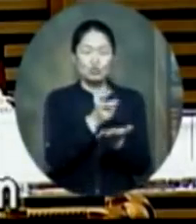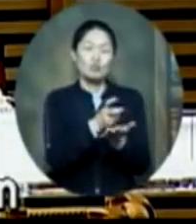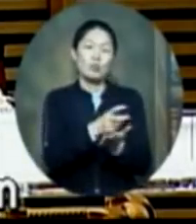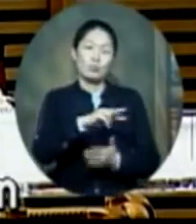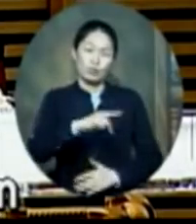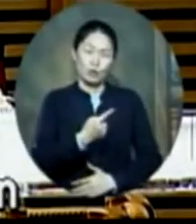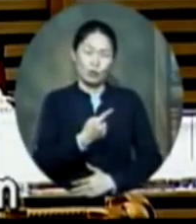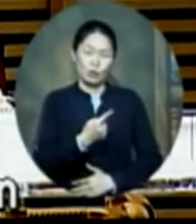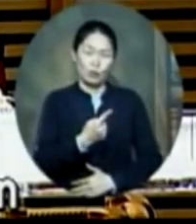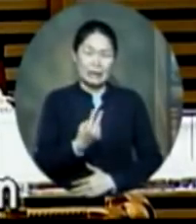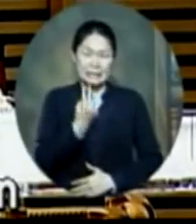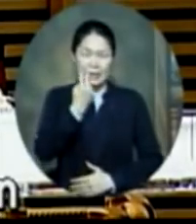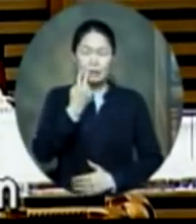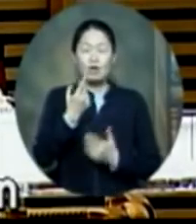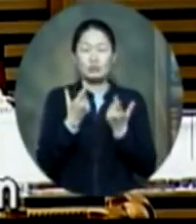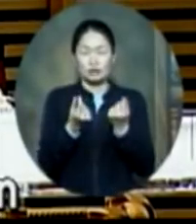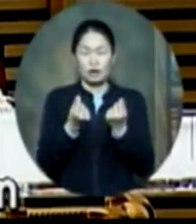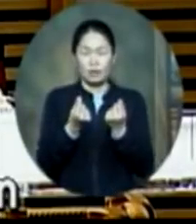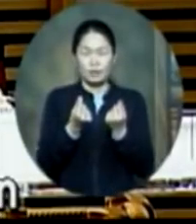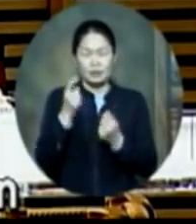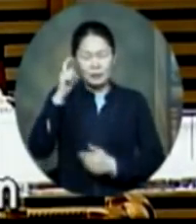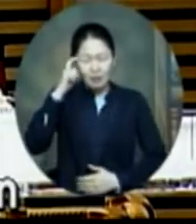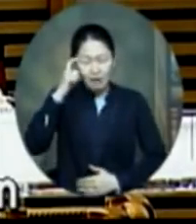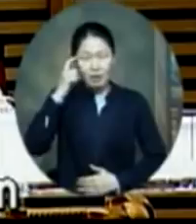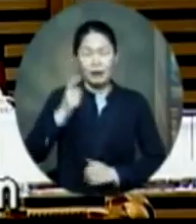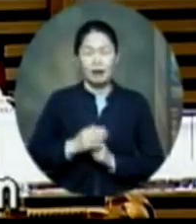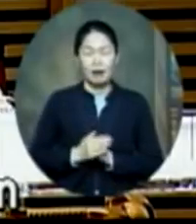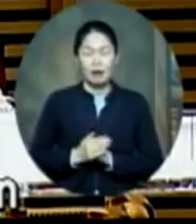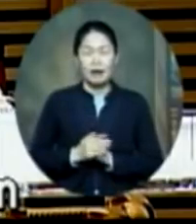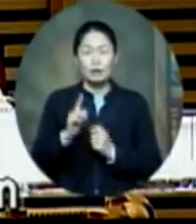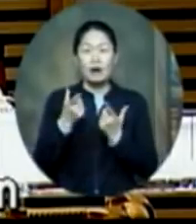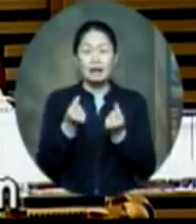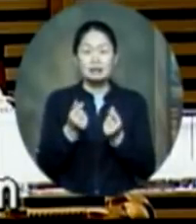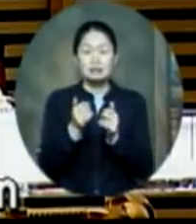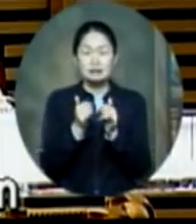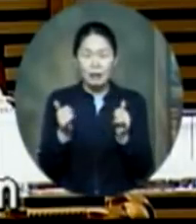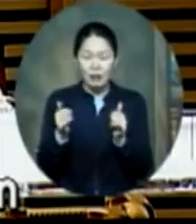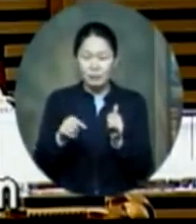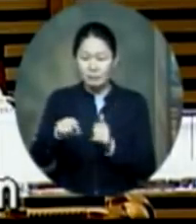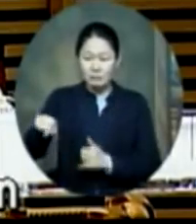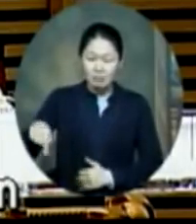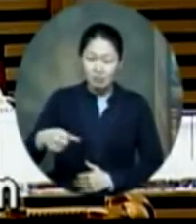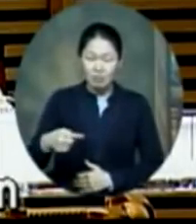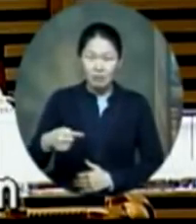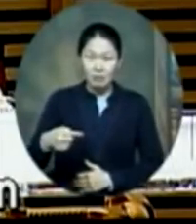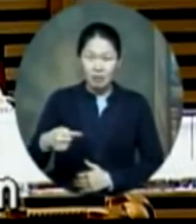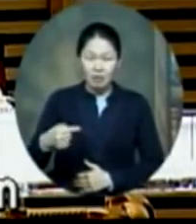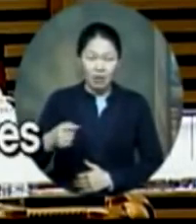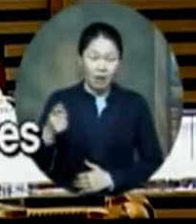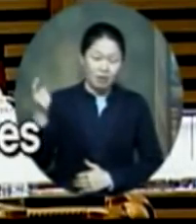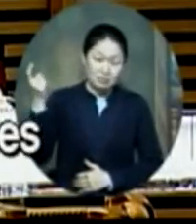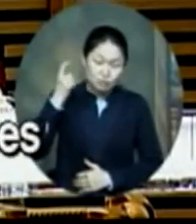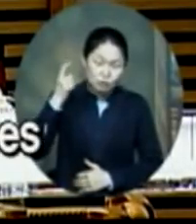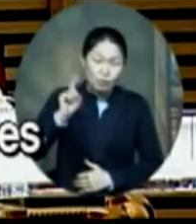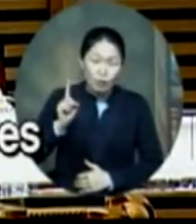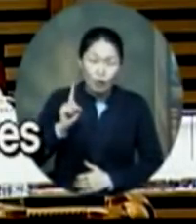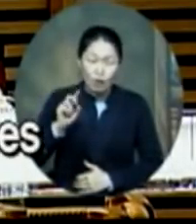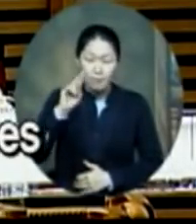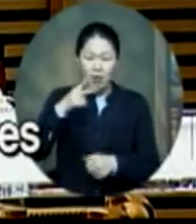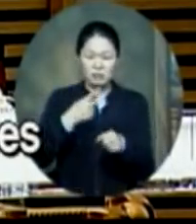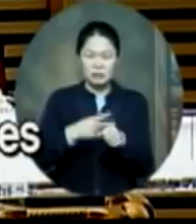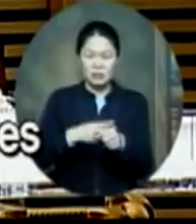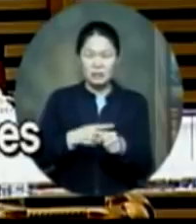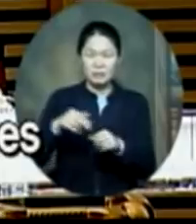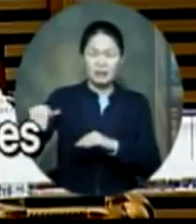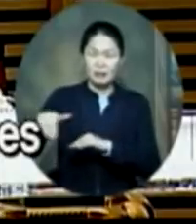율법도 생명처럼 여기고 있는 사람들입니다. 자, 그런데 들려오는 소식이 사도 바울이라는 사람이